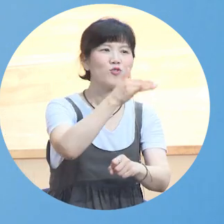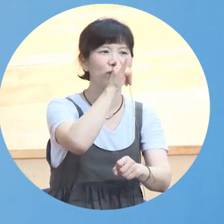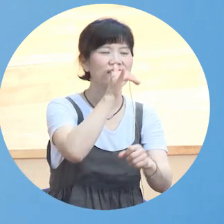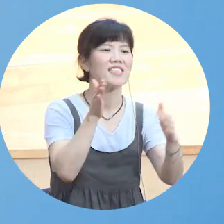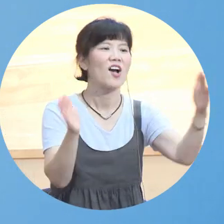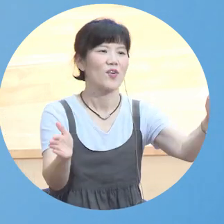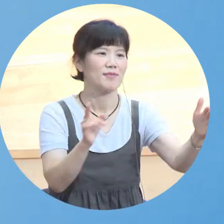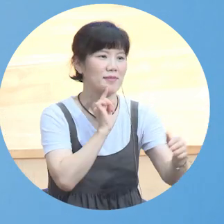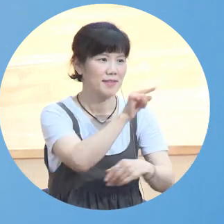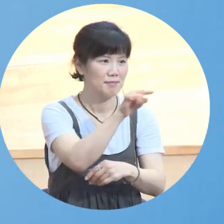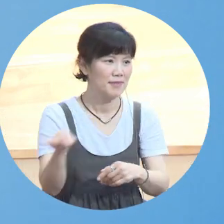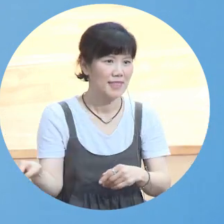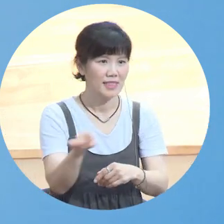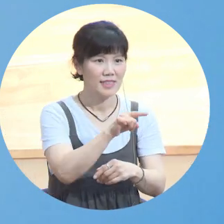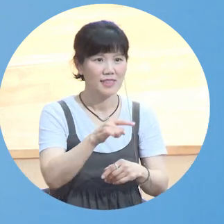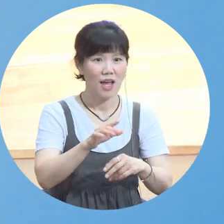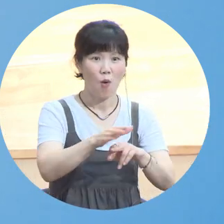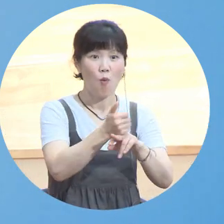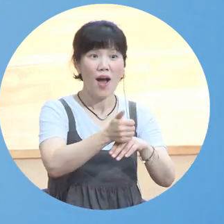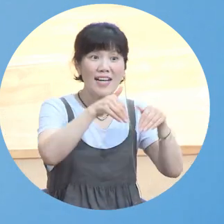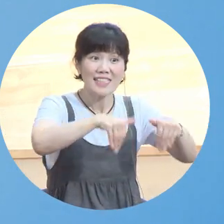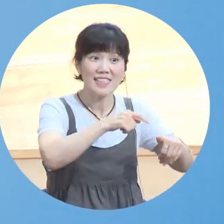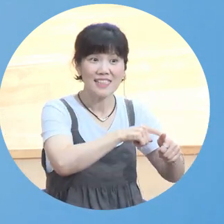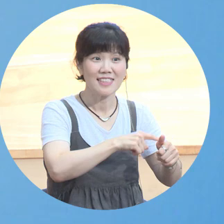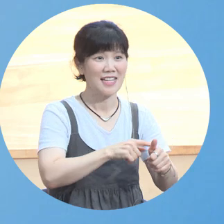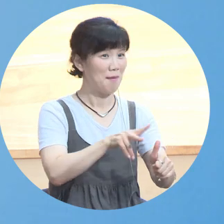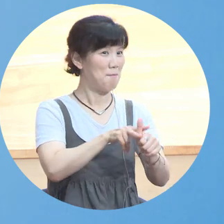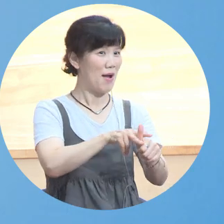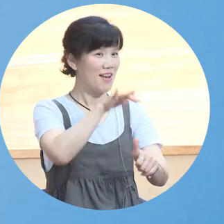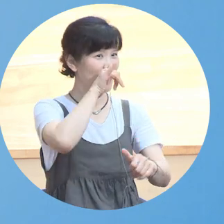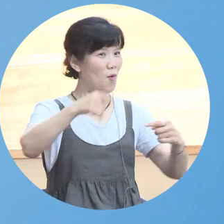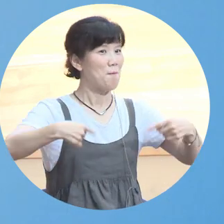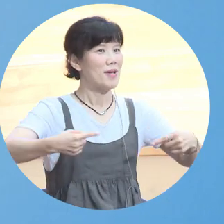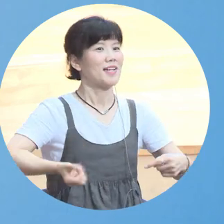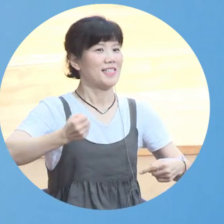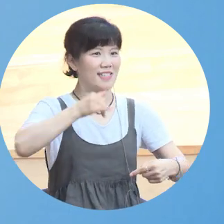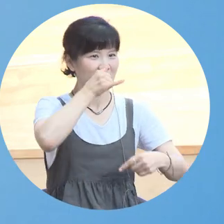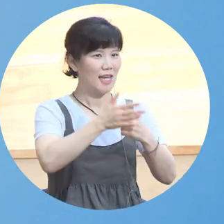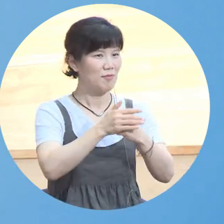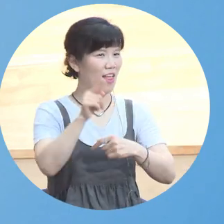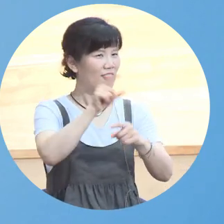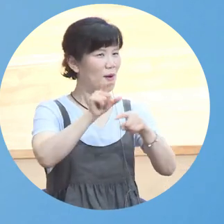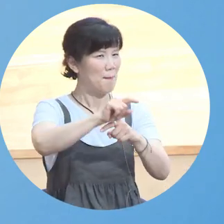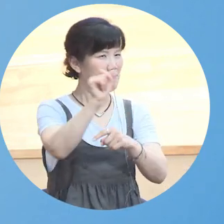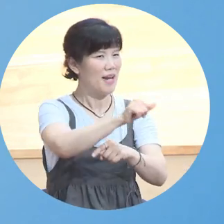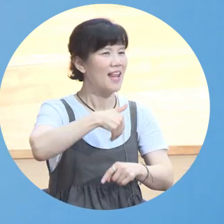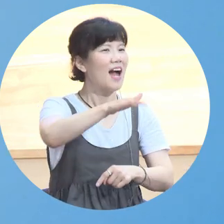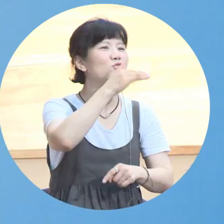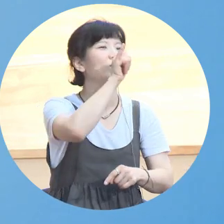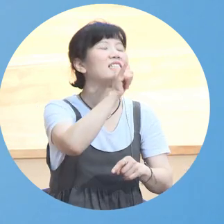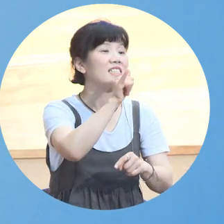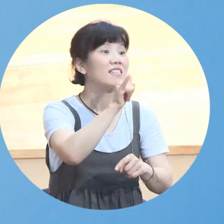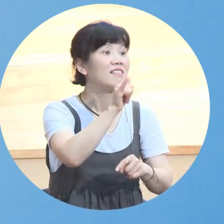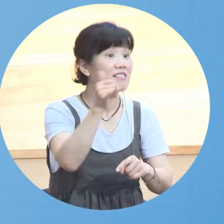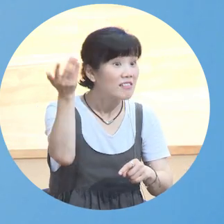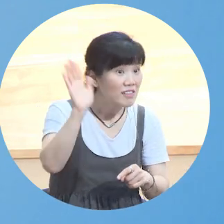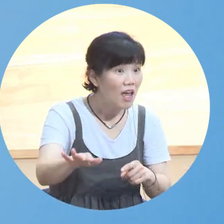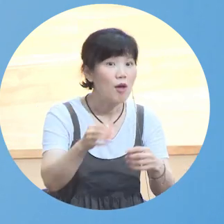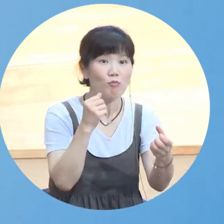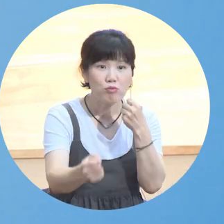신한테 말이 없었 께 써요 마차가 없었 깼어요 더 빨리 갈 수 있는 교통 수가 있었겠죠 그런데 이 아버지가